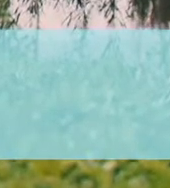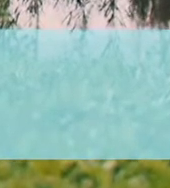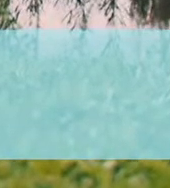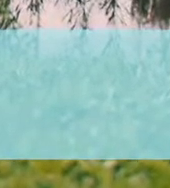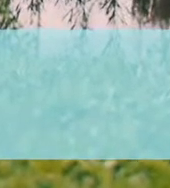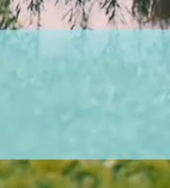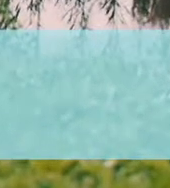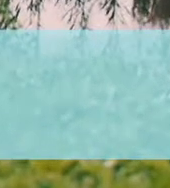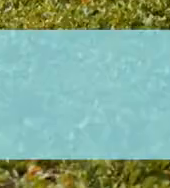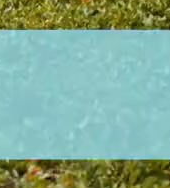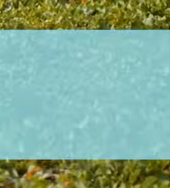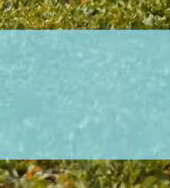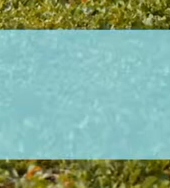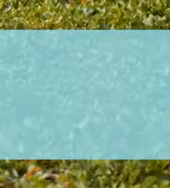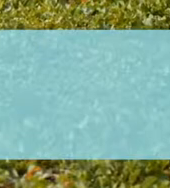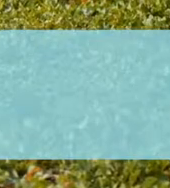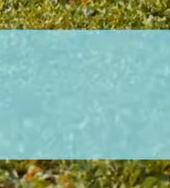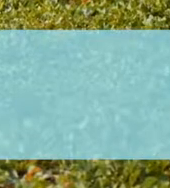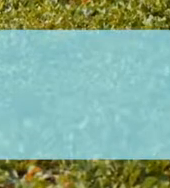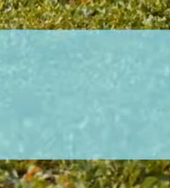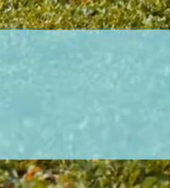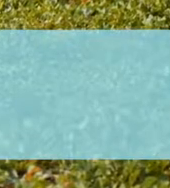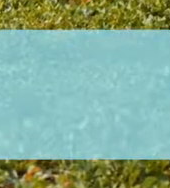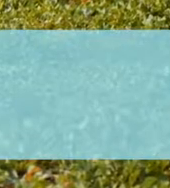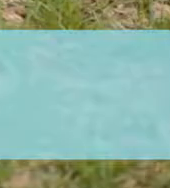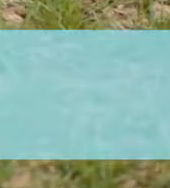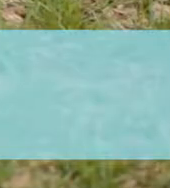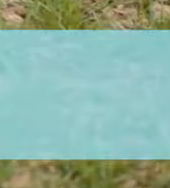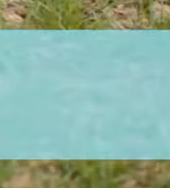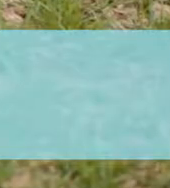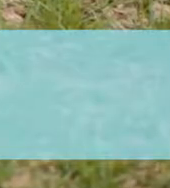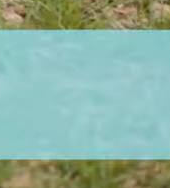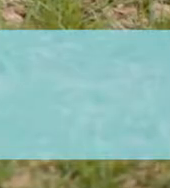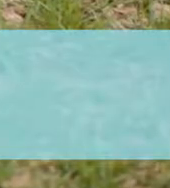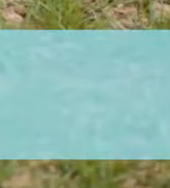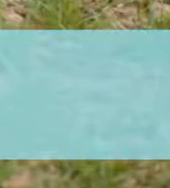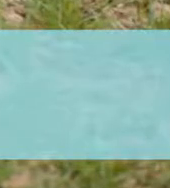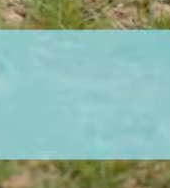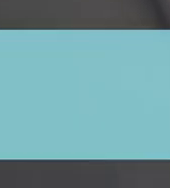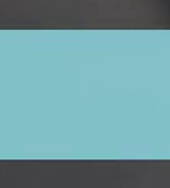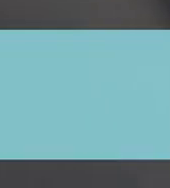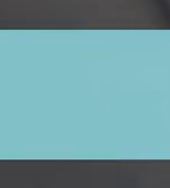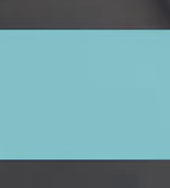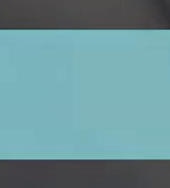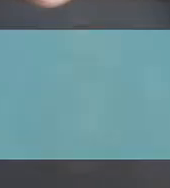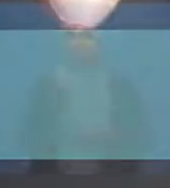kiri. Jalan ke hadapan dan undur ke belakang.